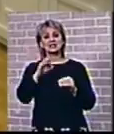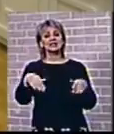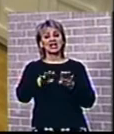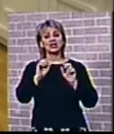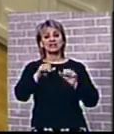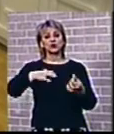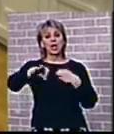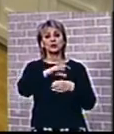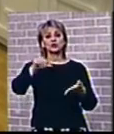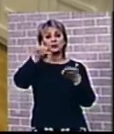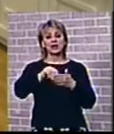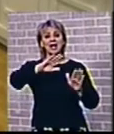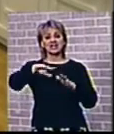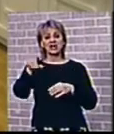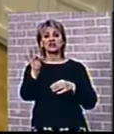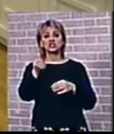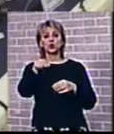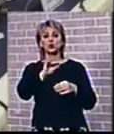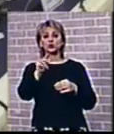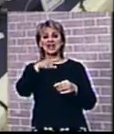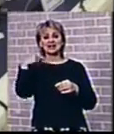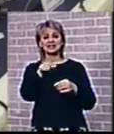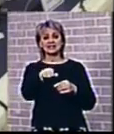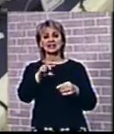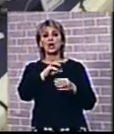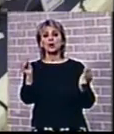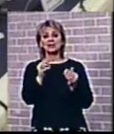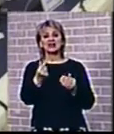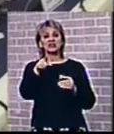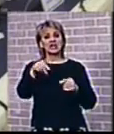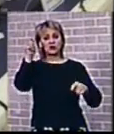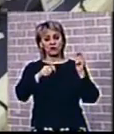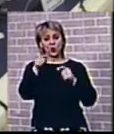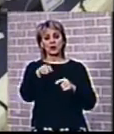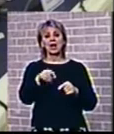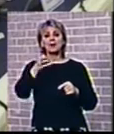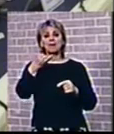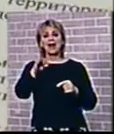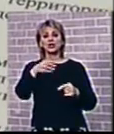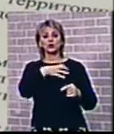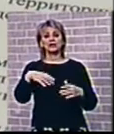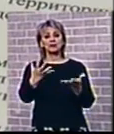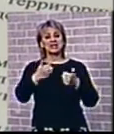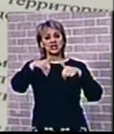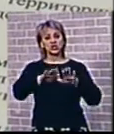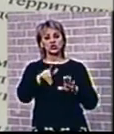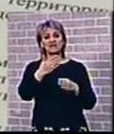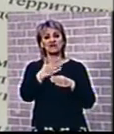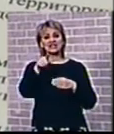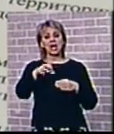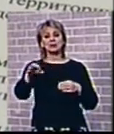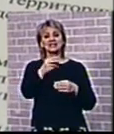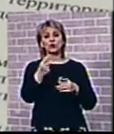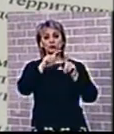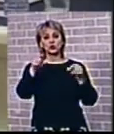возможности обсуждают участники проходящего в Ростове Южно-Российского микрофинансового форума. В мае губернатор принял решение выделить из